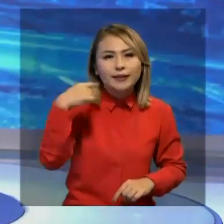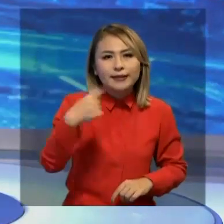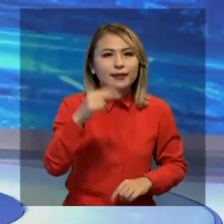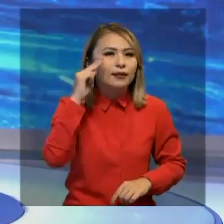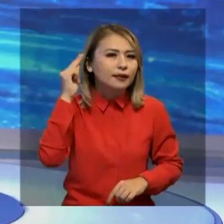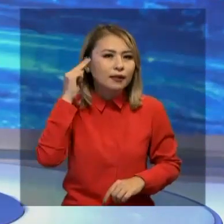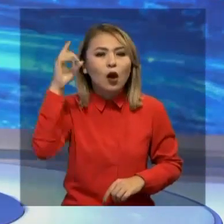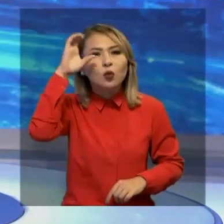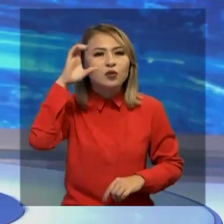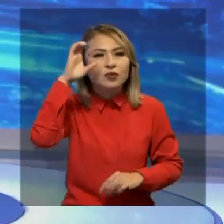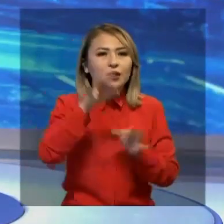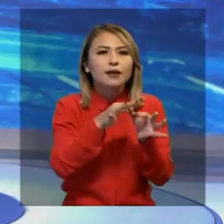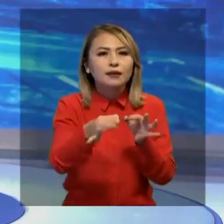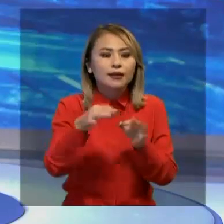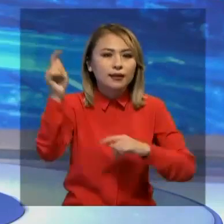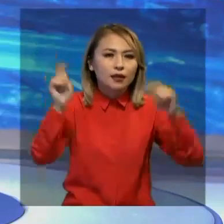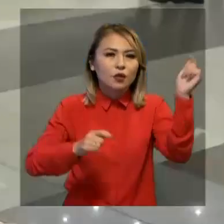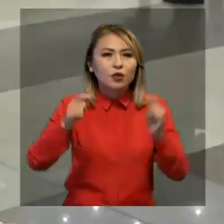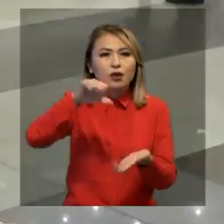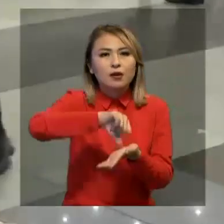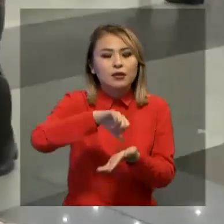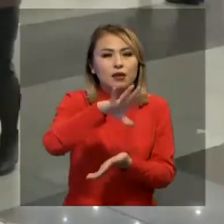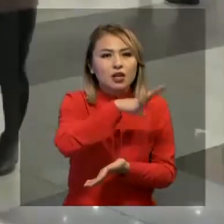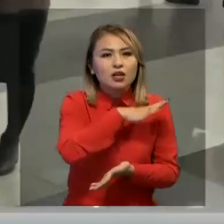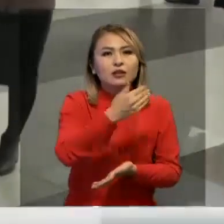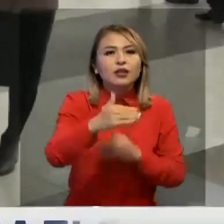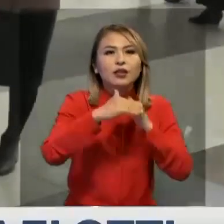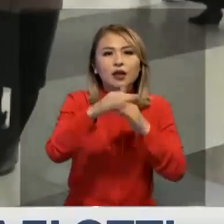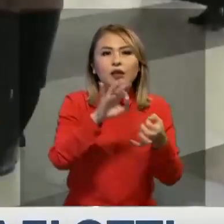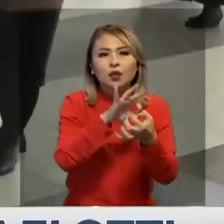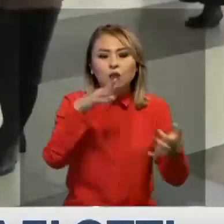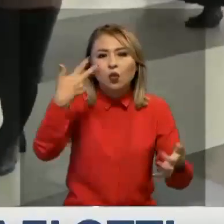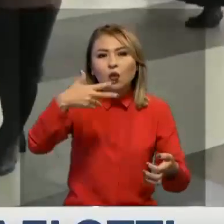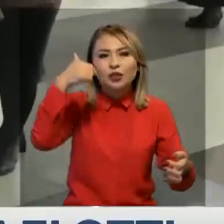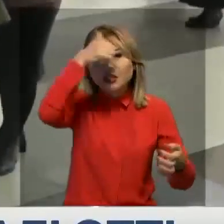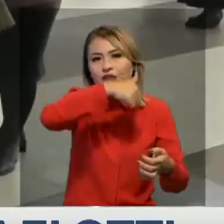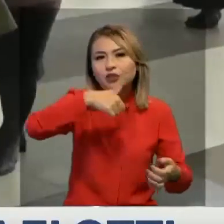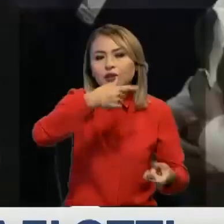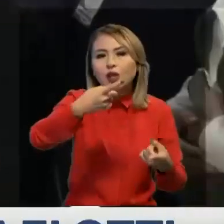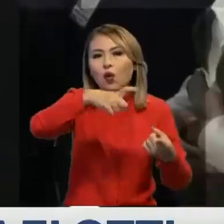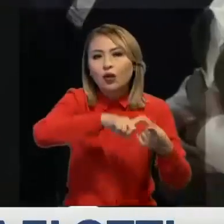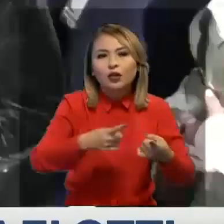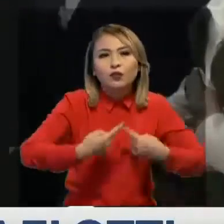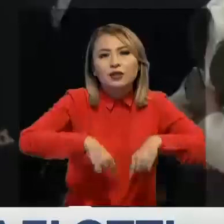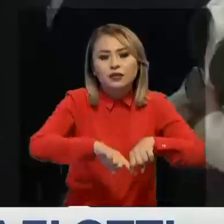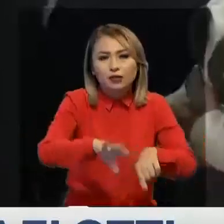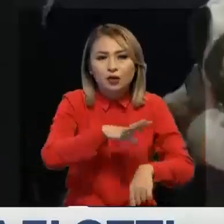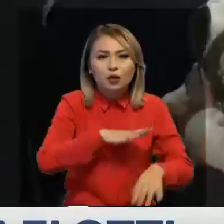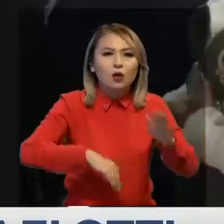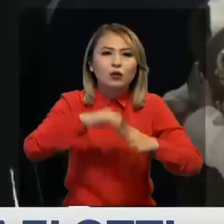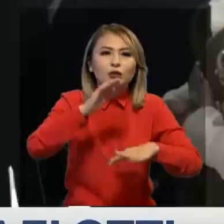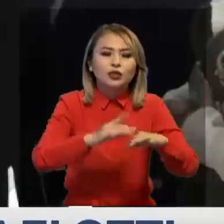Монголия, Ресей, Қытай, Өзбекстан елдерінен келген өнерпаздар қатысты. Шара ел тәуелсіздігінің 30 жылдығына орай